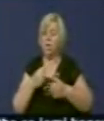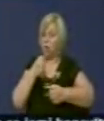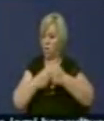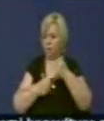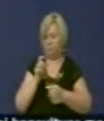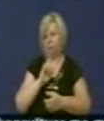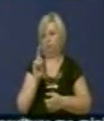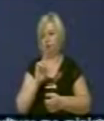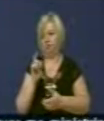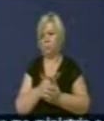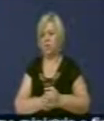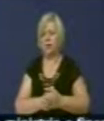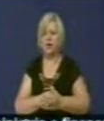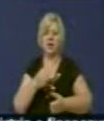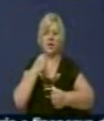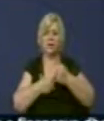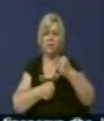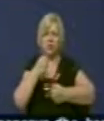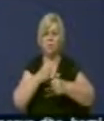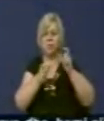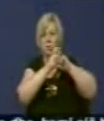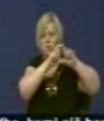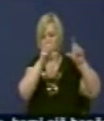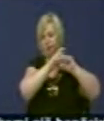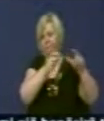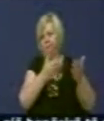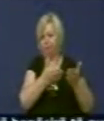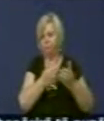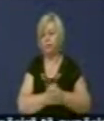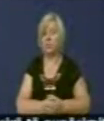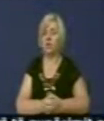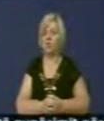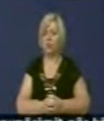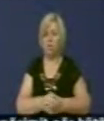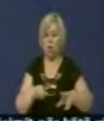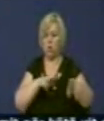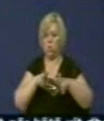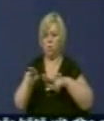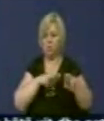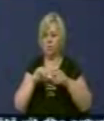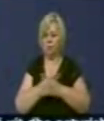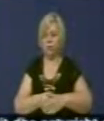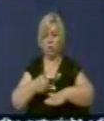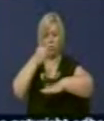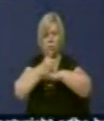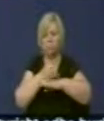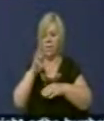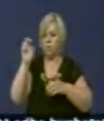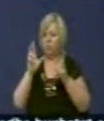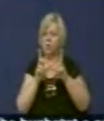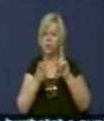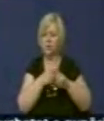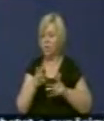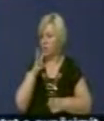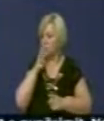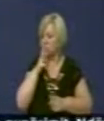dogan, edhe atëherë kur u zhdukën 48 kg drogë, dhoma më e sigurt e policisë së Kosovës dhe askush